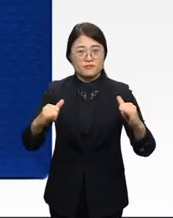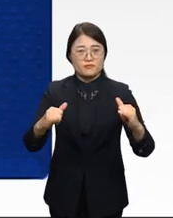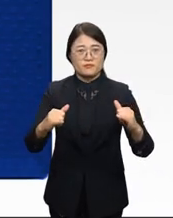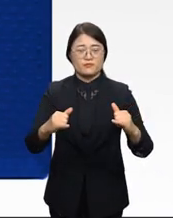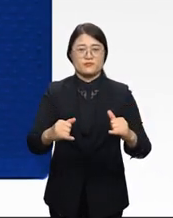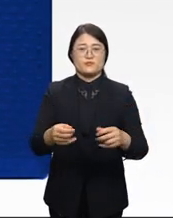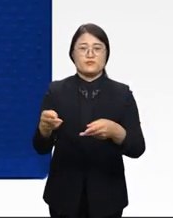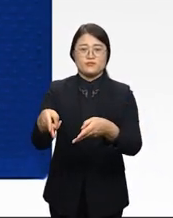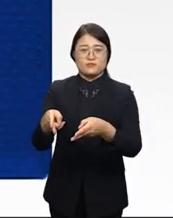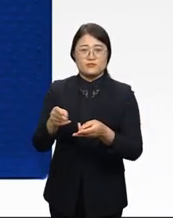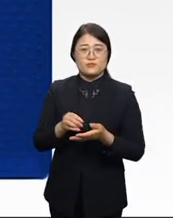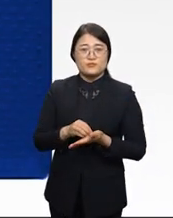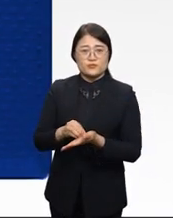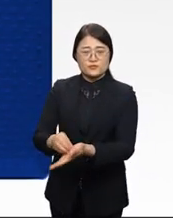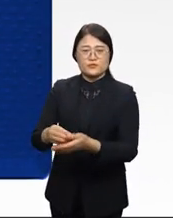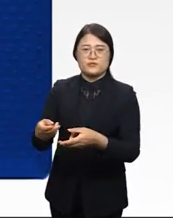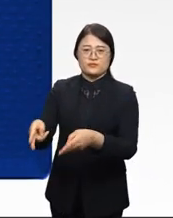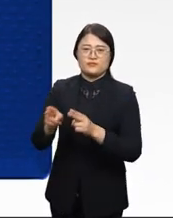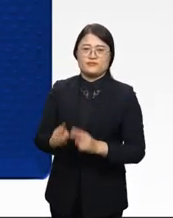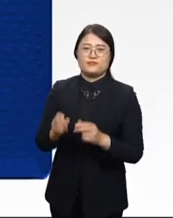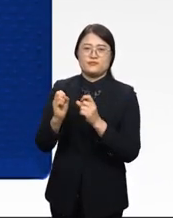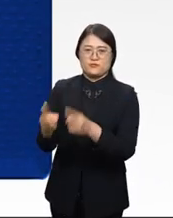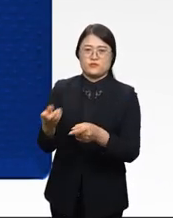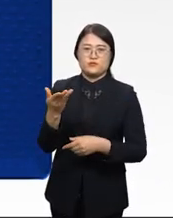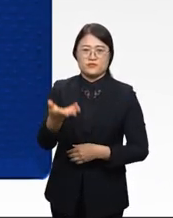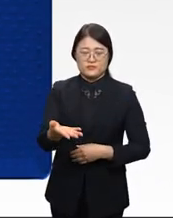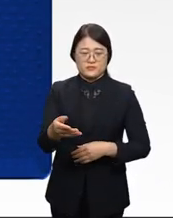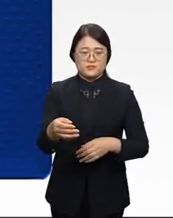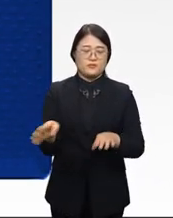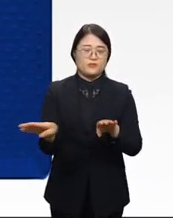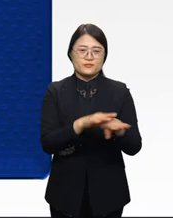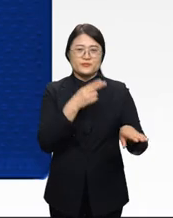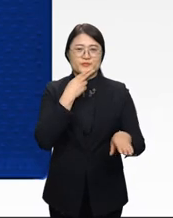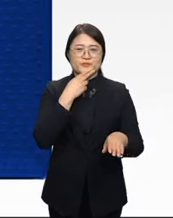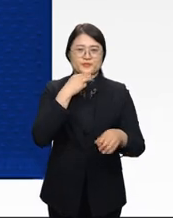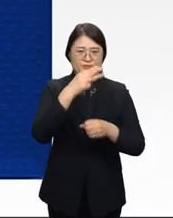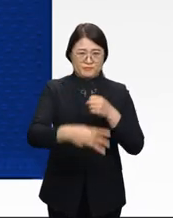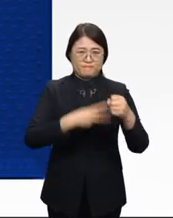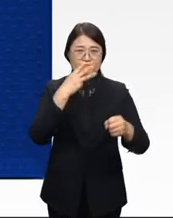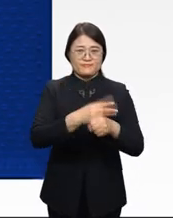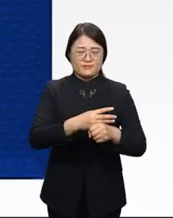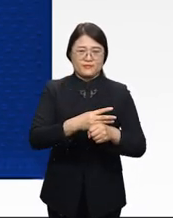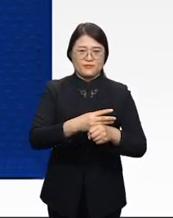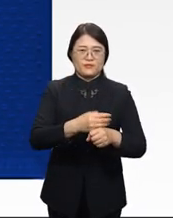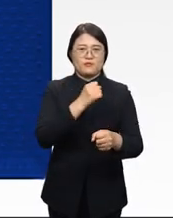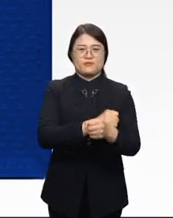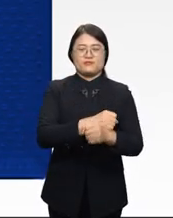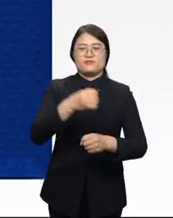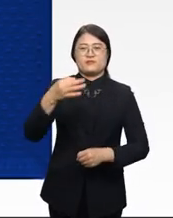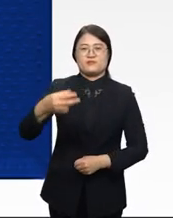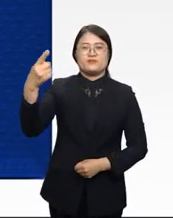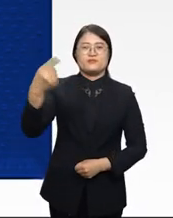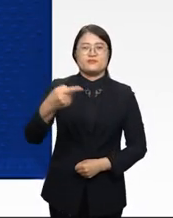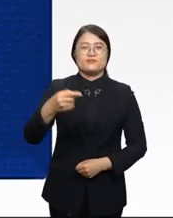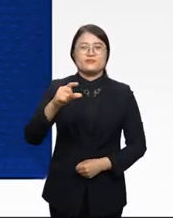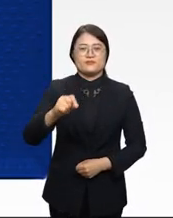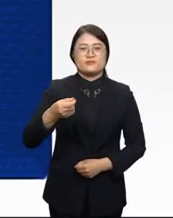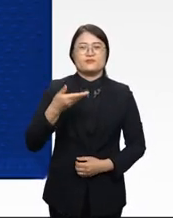참가자들에게는 취업 연계의 기회와 함께 근속 시 3년차부터 근속 인센티브 1,000만 원을 지급할